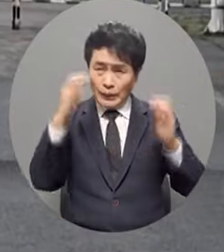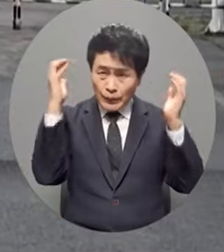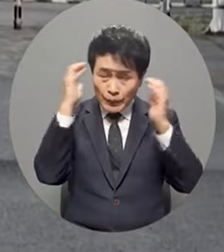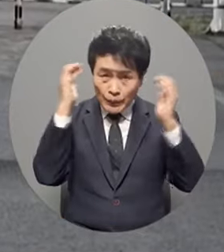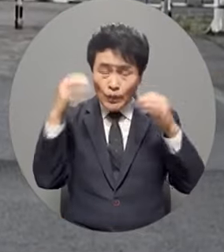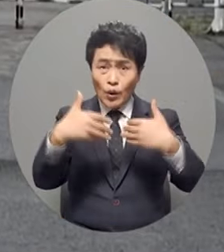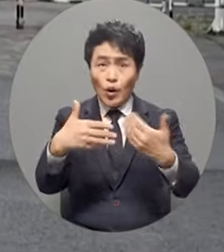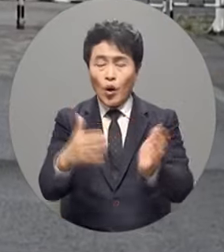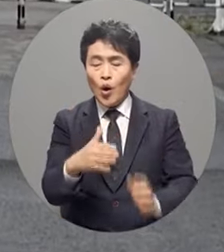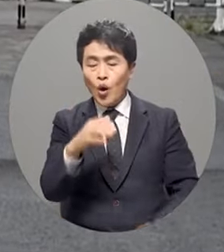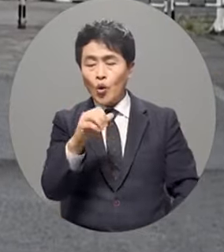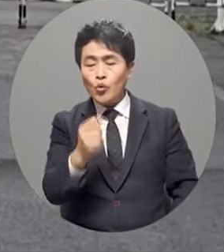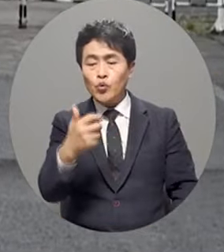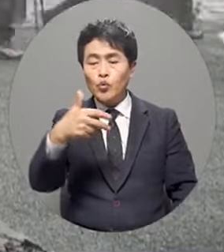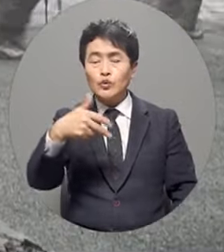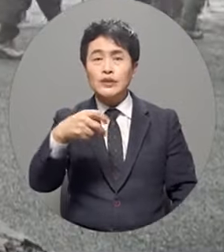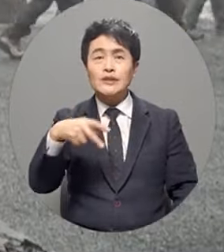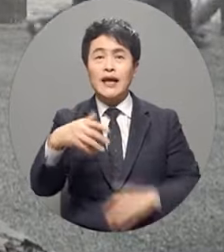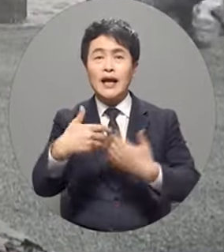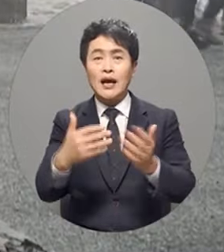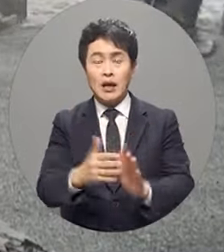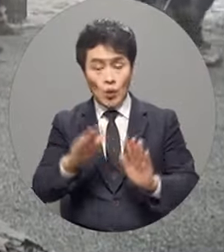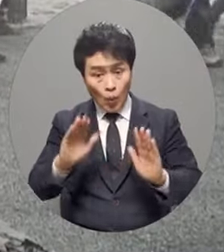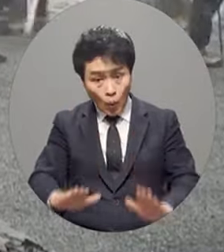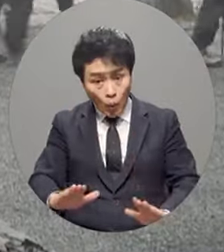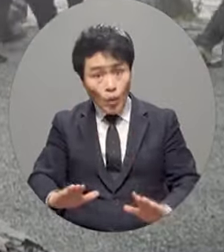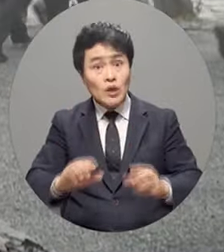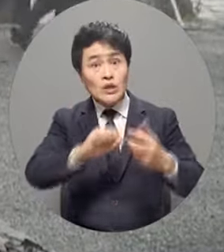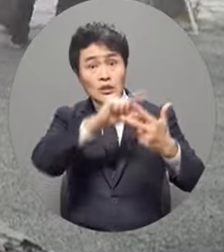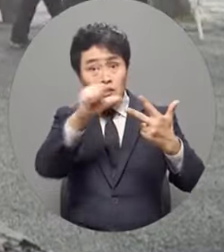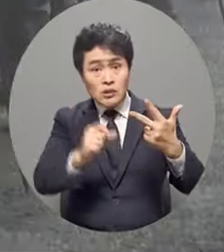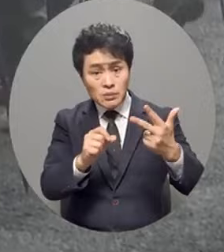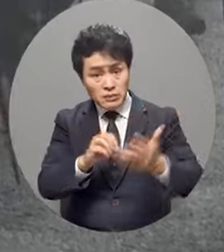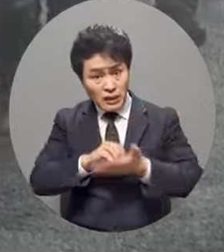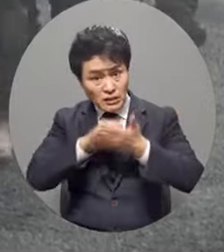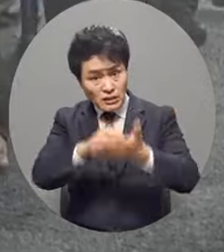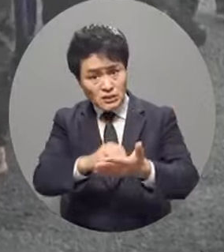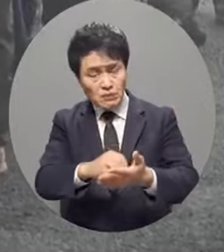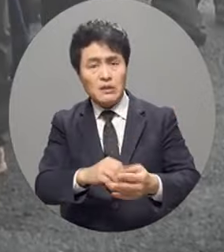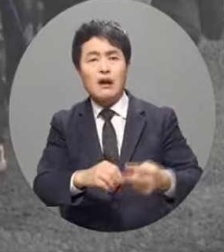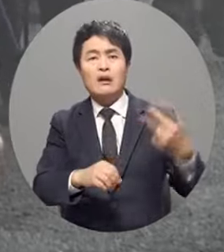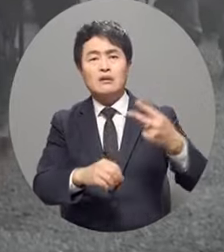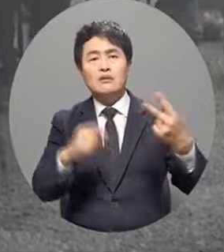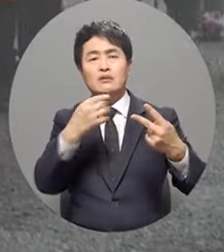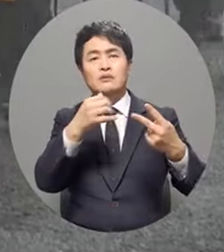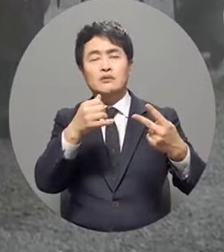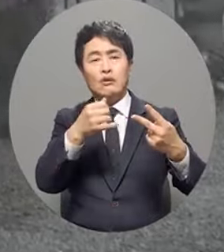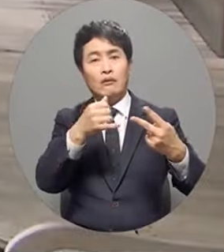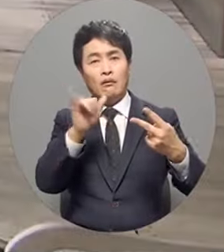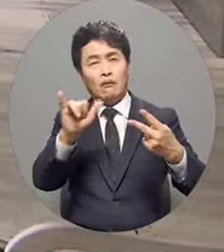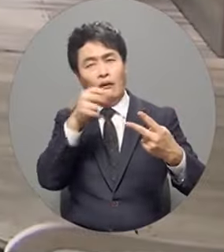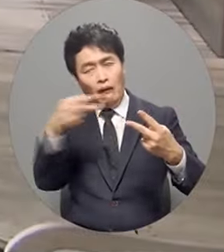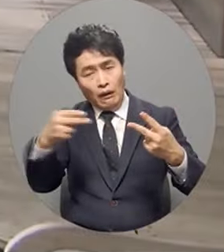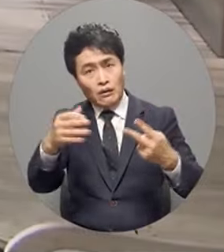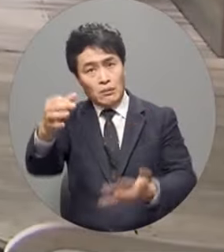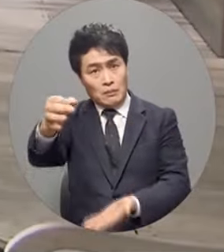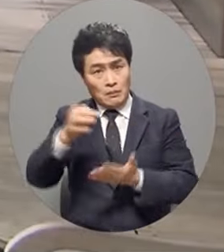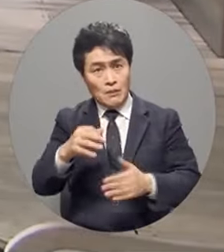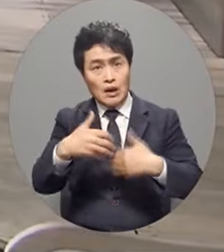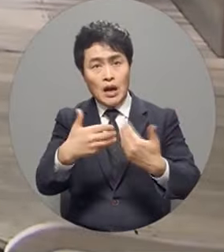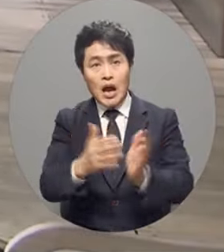있는 후지산에서도 오는 7월부터 입산 요금 2,000엔을 받겠다고 밝혔고, 일본 료칸협회